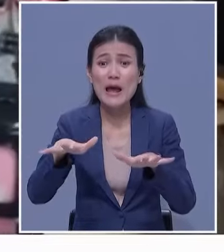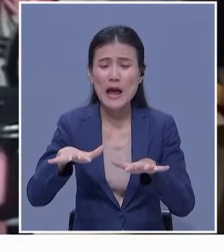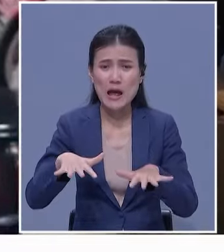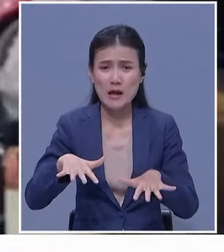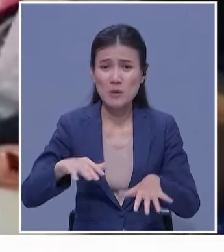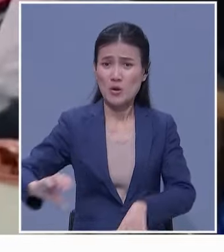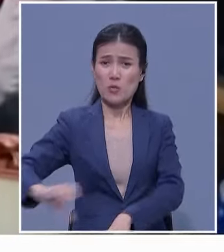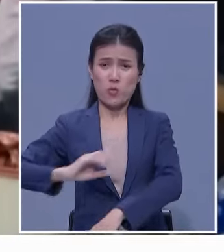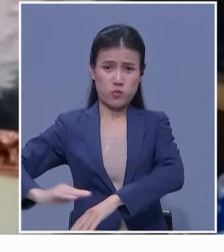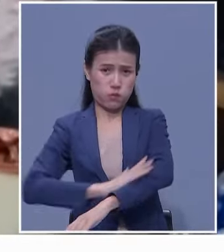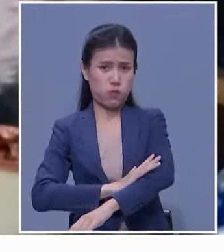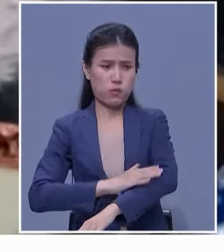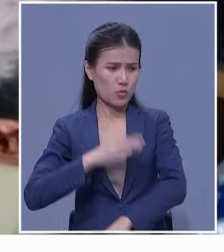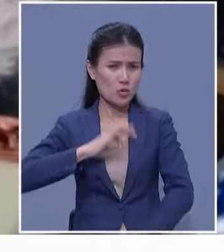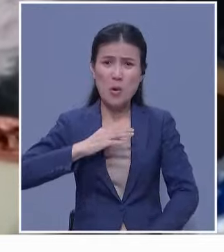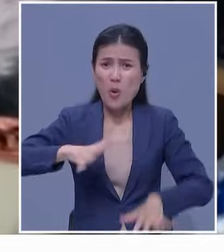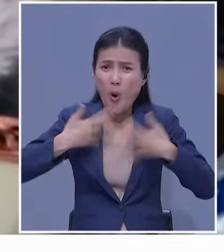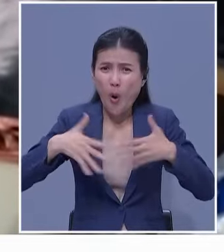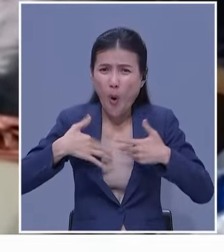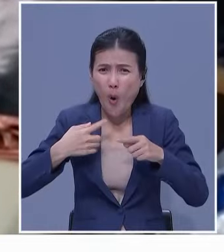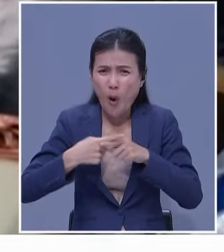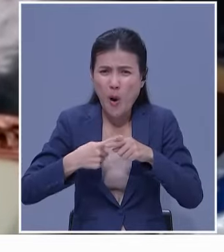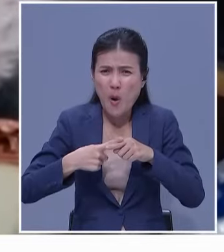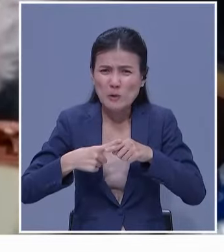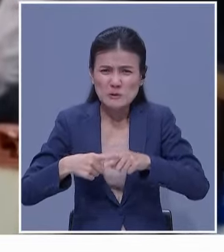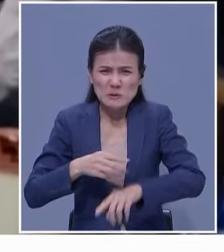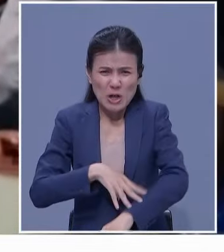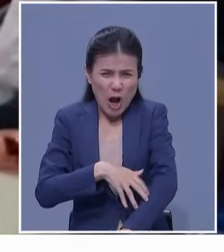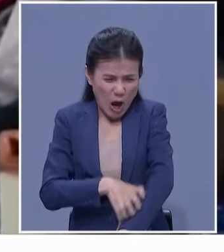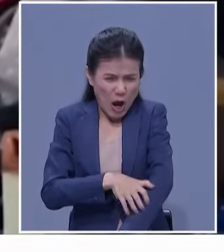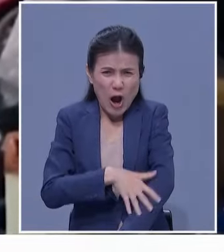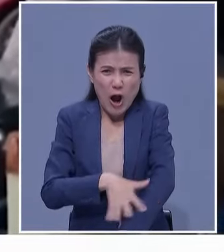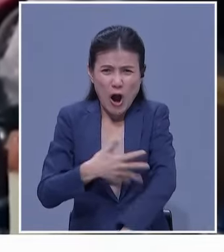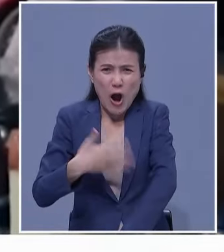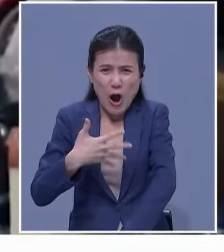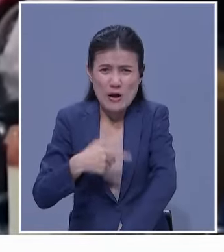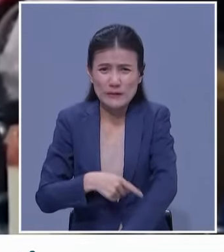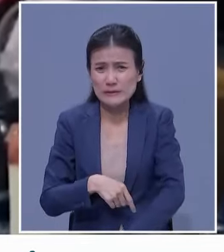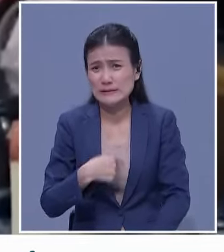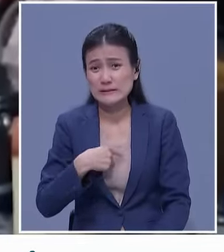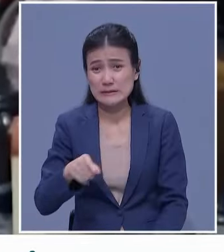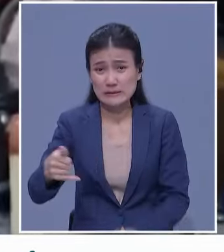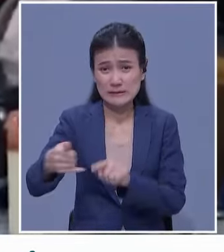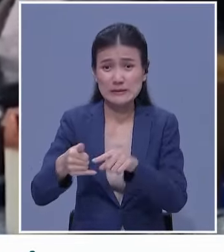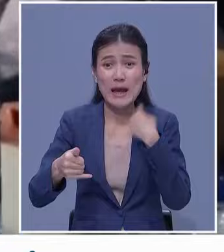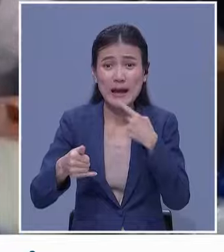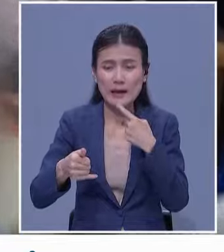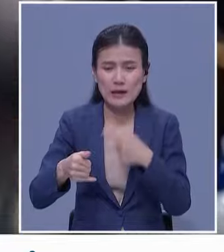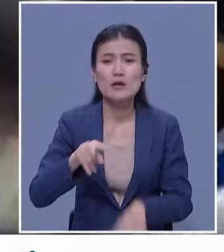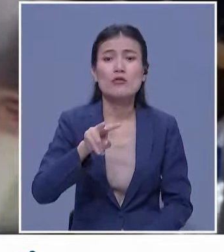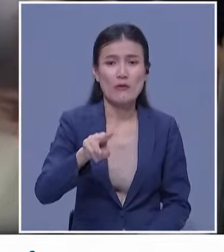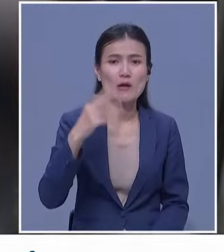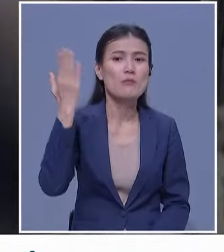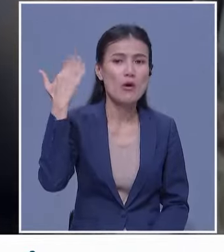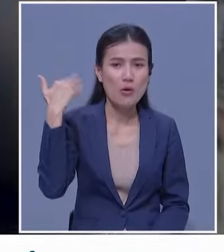ลย แล้วเขาเป็นไรไอ้คนที่บุกมาหาเราคือใคร เขาเป็นแฟนกันเลิกกันไปนาน เลิกกันไปนานยัง